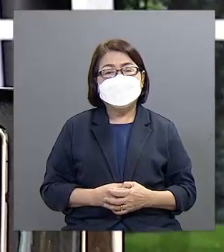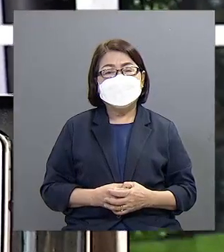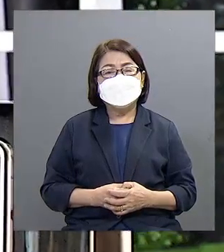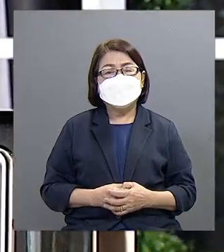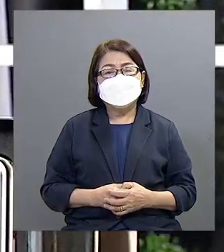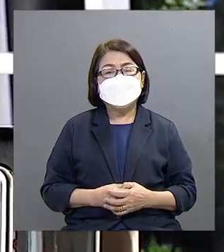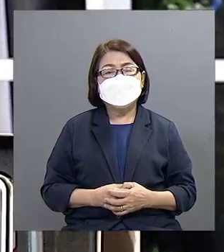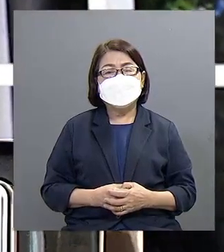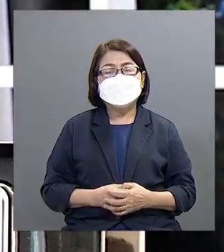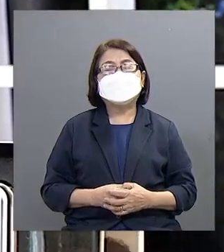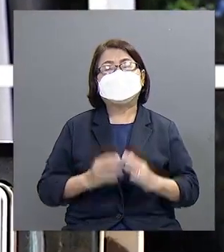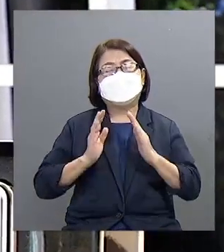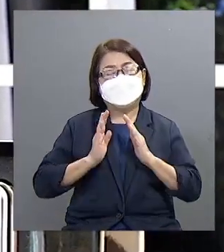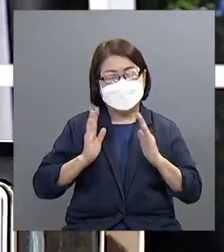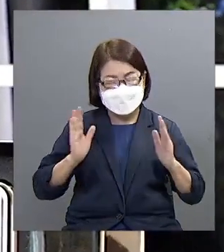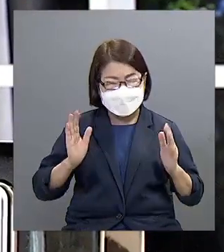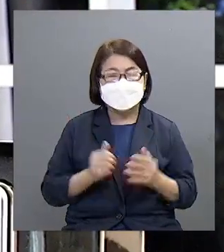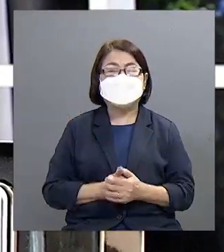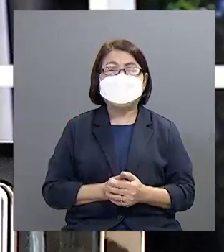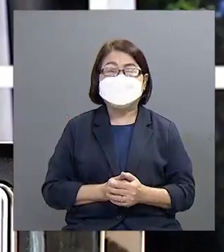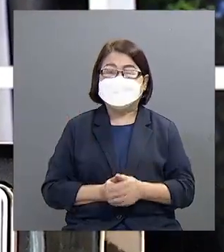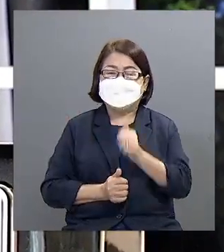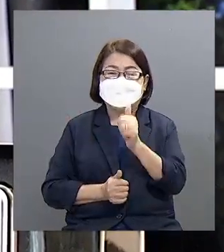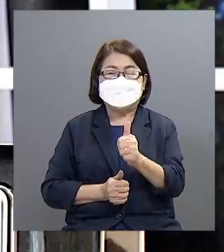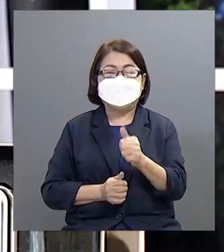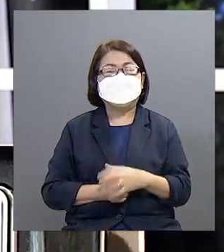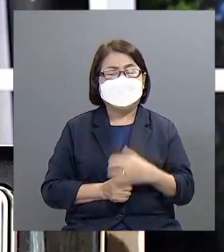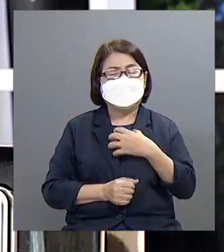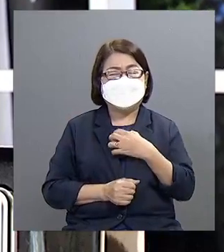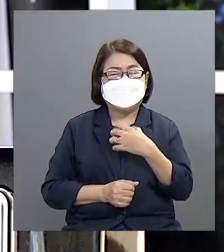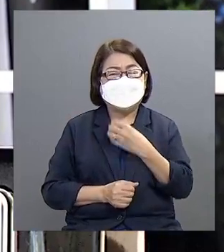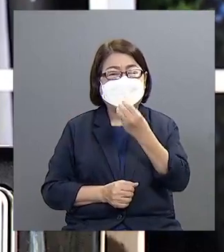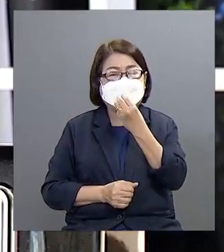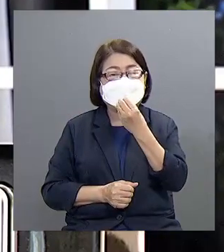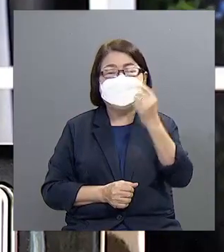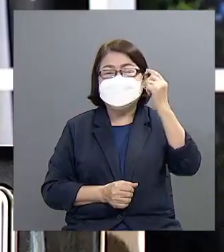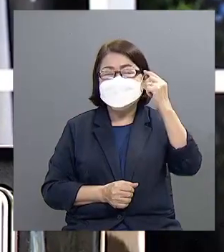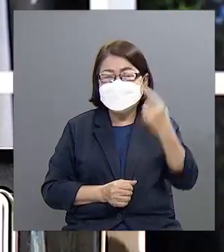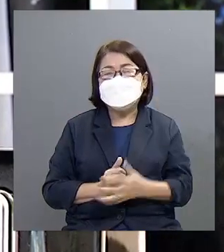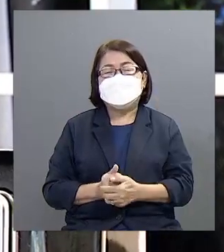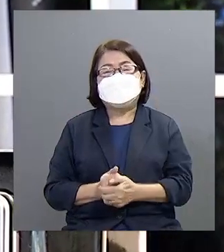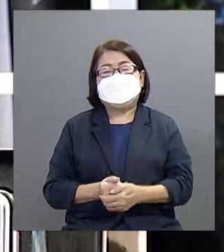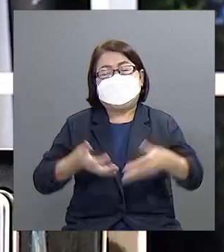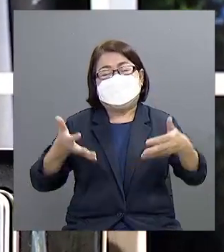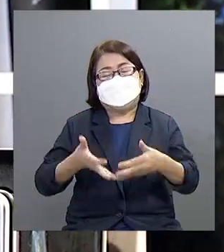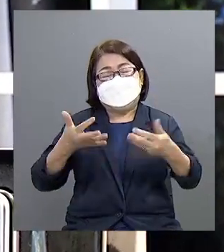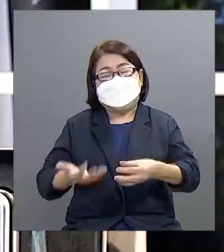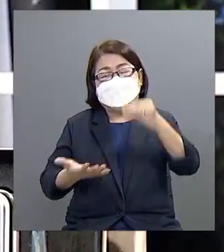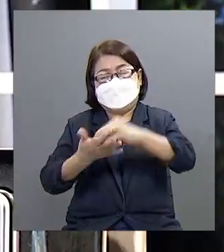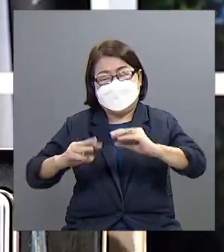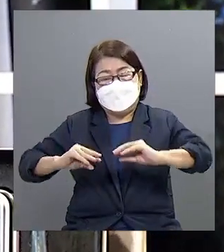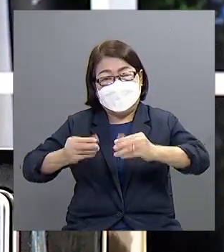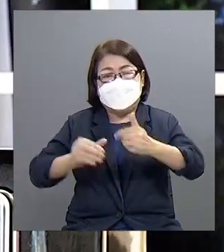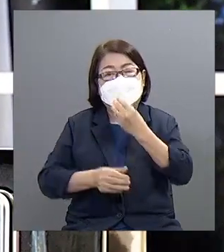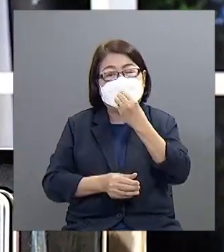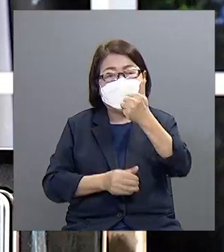ขอบคุณพี่แววมากเลยนะครับแหมเข้าท่าแล้วก็น่ากินเลยได้เมนูเพิ่มแล้วนอกจากผัดกับน้ำมันหอยทำเป็นปอเปี๊ยะนี่ก็น่ากินไม่แพ้กันนะครับคุณผู้ชมครับวันนี้ขอ